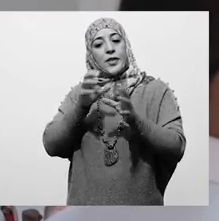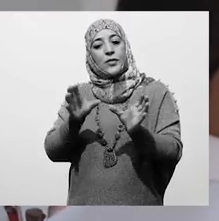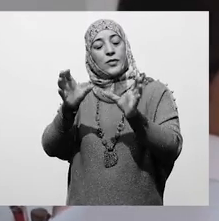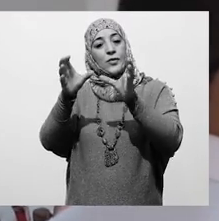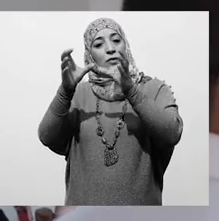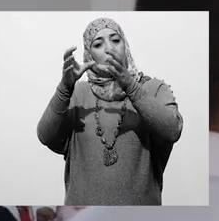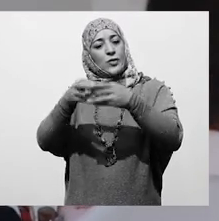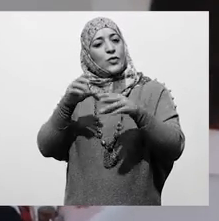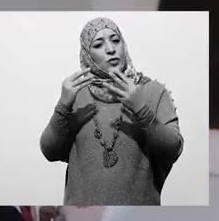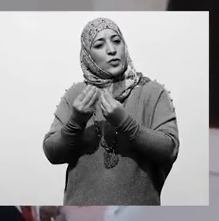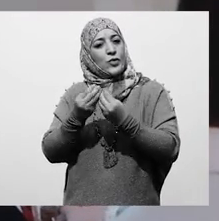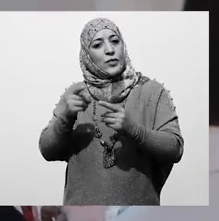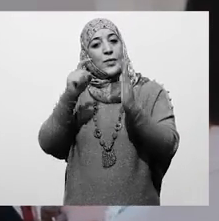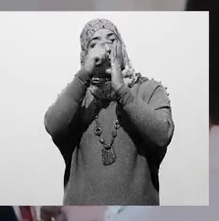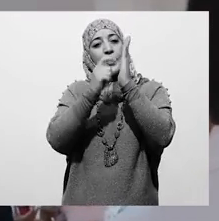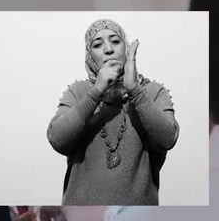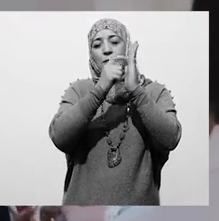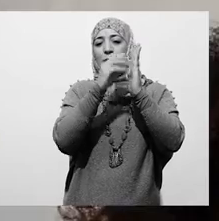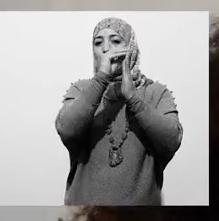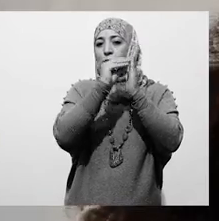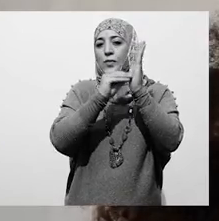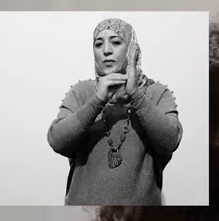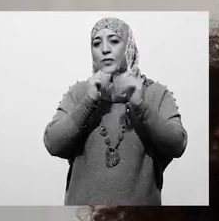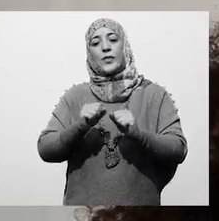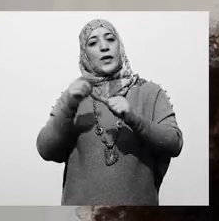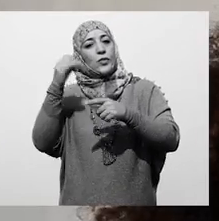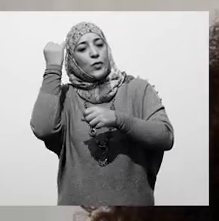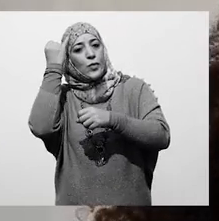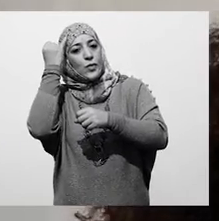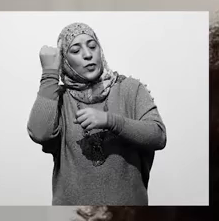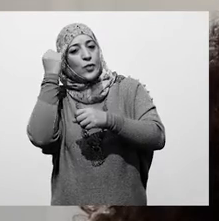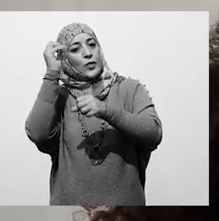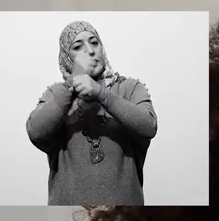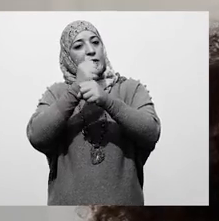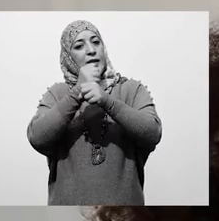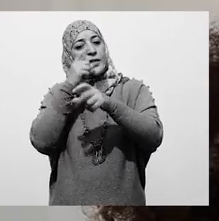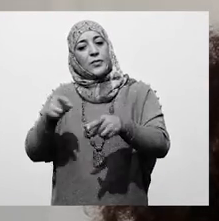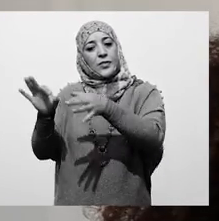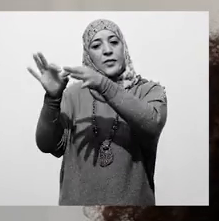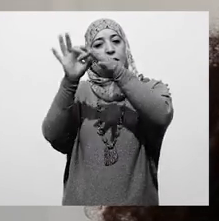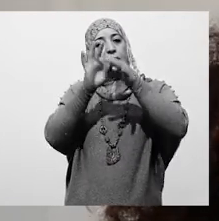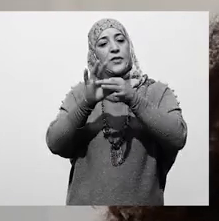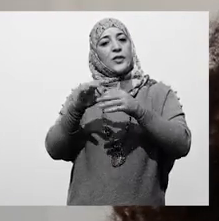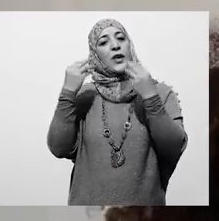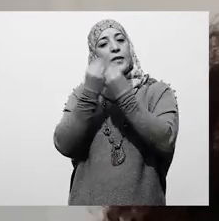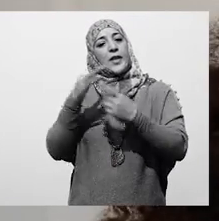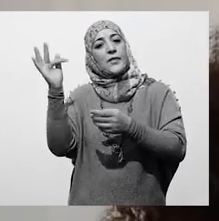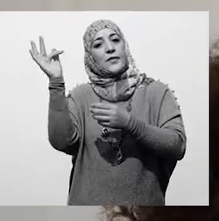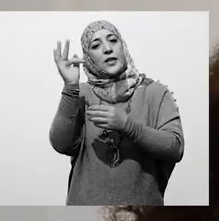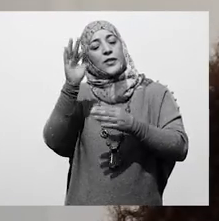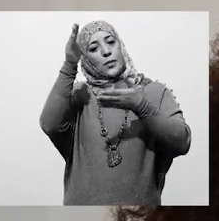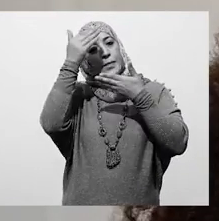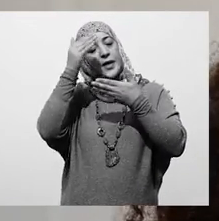que il y aurait un impact concret de l'initiative de nour en partenariat avec la fédération et